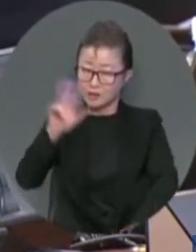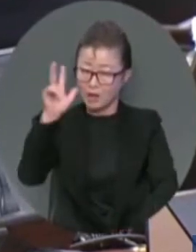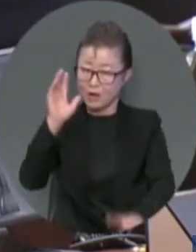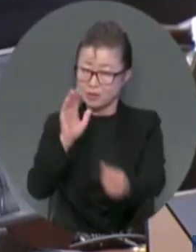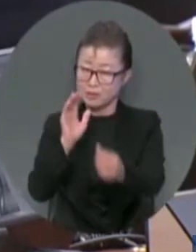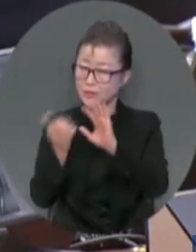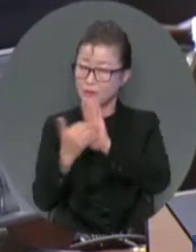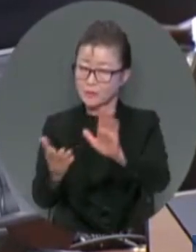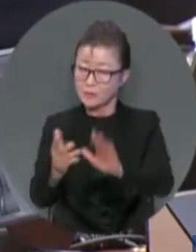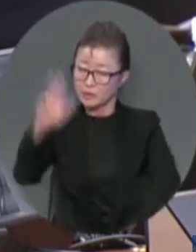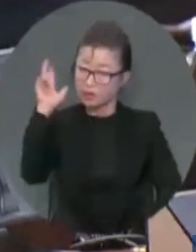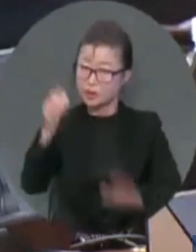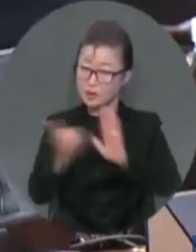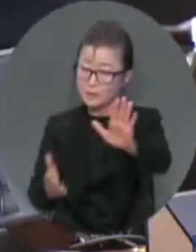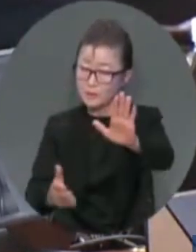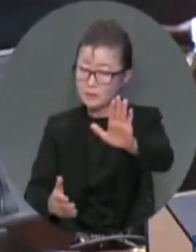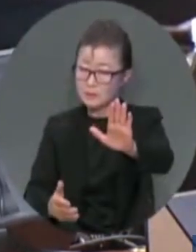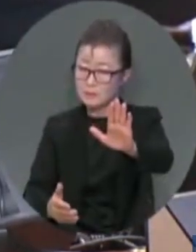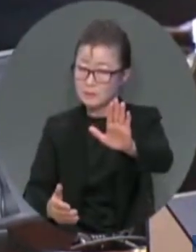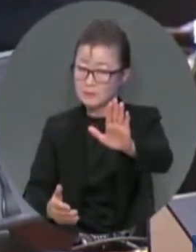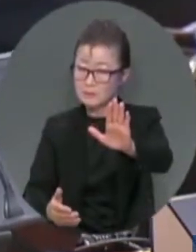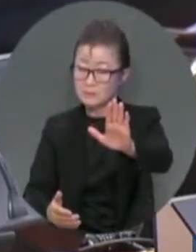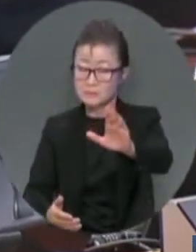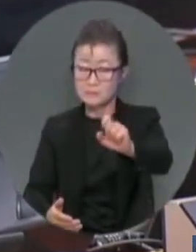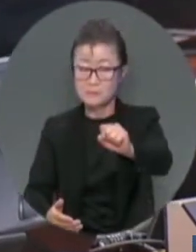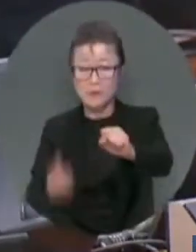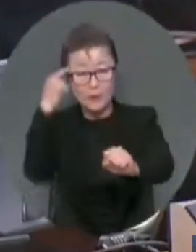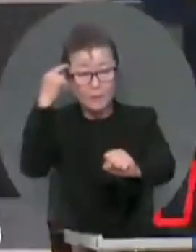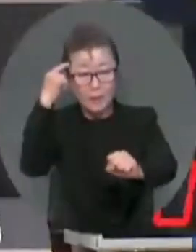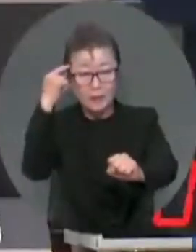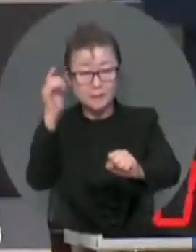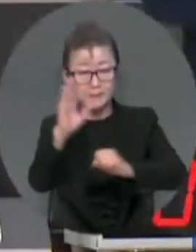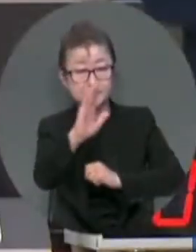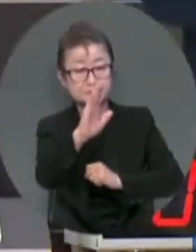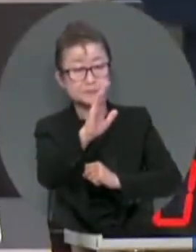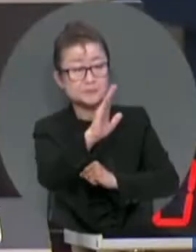뭘 증언을 하겠다고요? 간사님, 의사진행 발언은 위원장한테 해주시기 바랍니다.